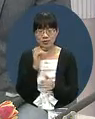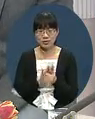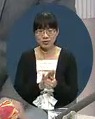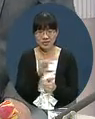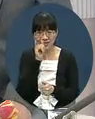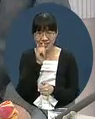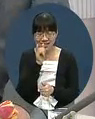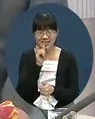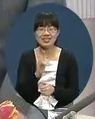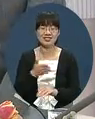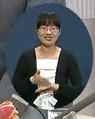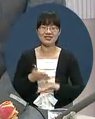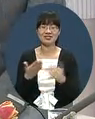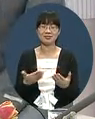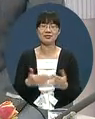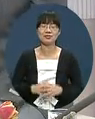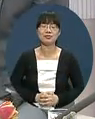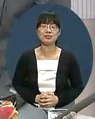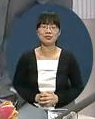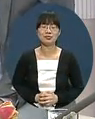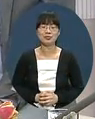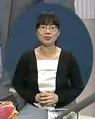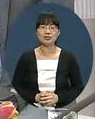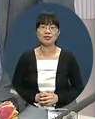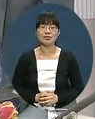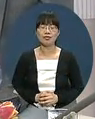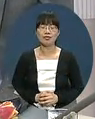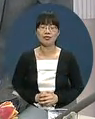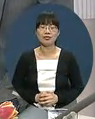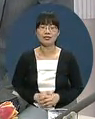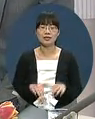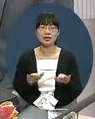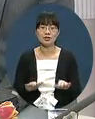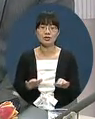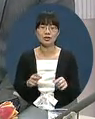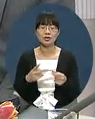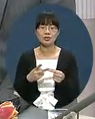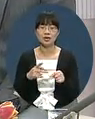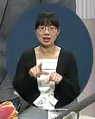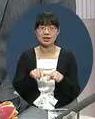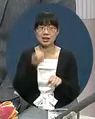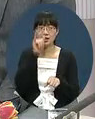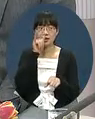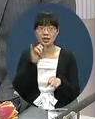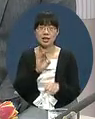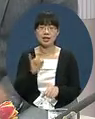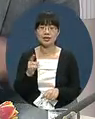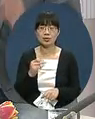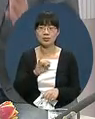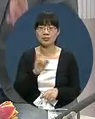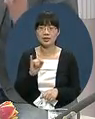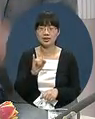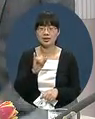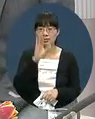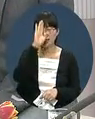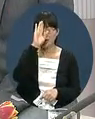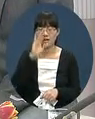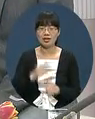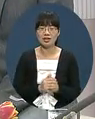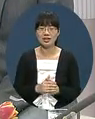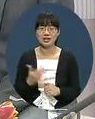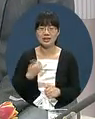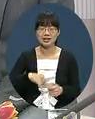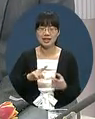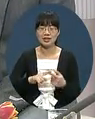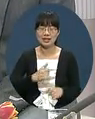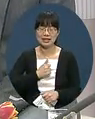도움되셨나요? 네, 감사합니다. 네, 고맙습니다. 네. 자, 오늘 두 번째 시간으로요. 아토피 피부염, 아예 자존감을